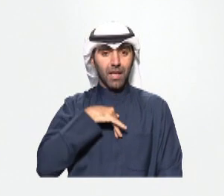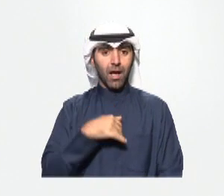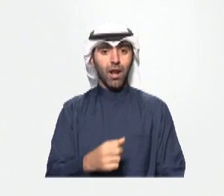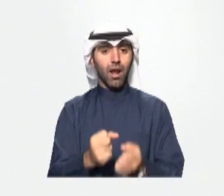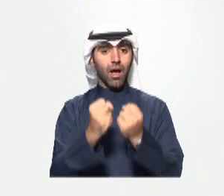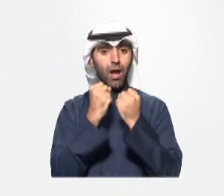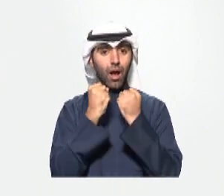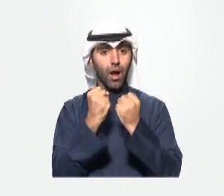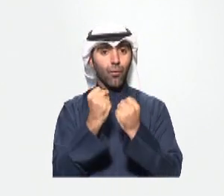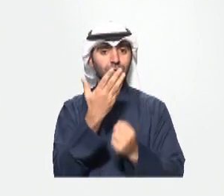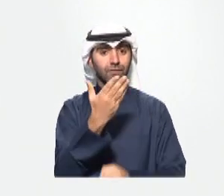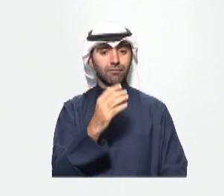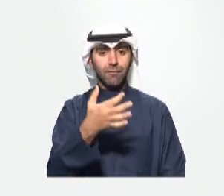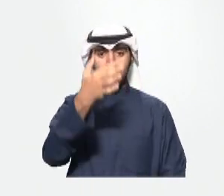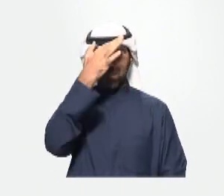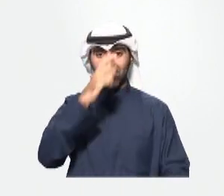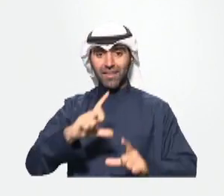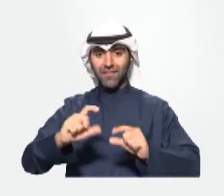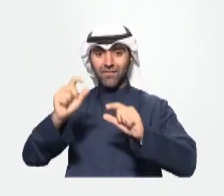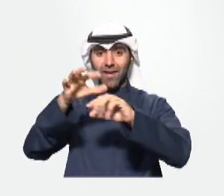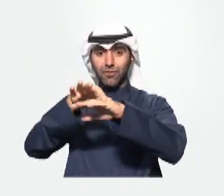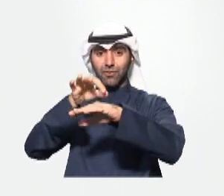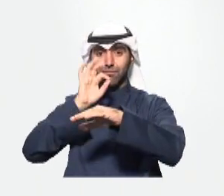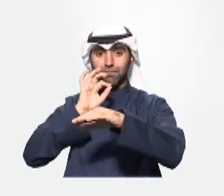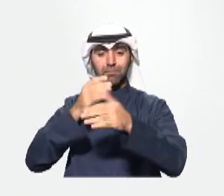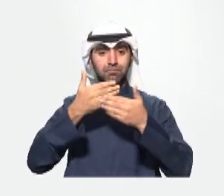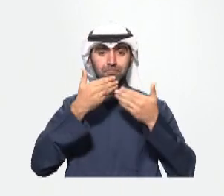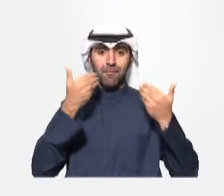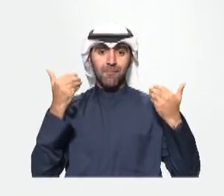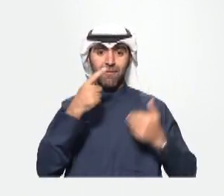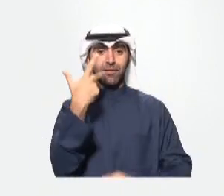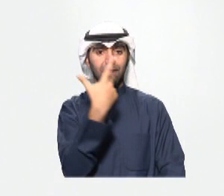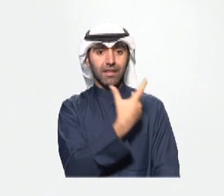تتحقق إلا بعد تطعيم أكبر قدر ممكن